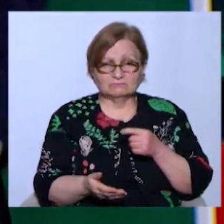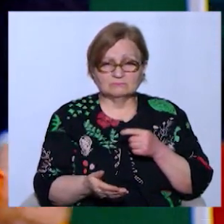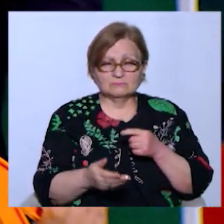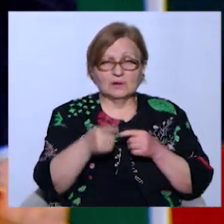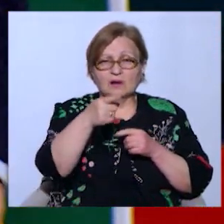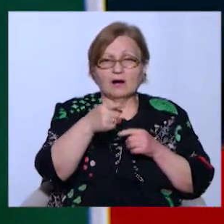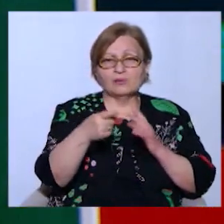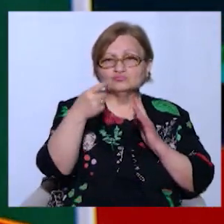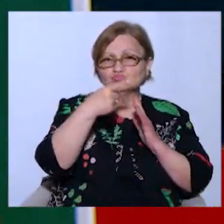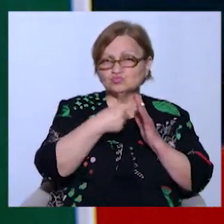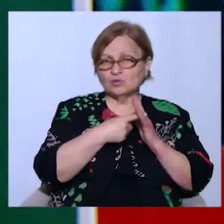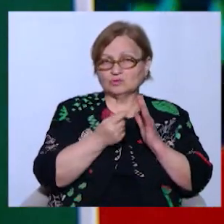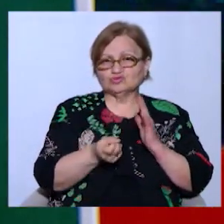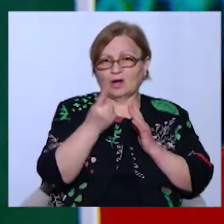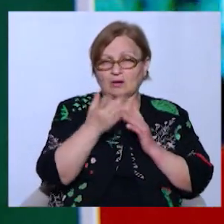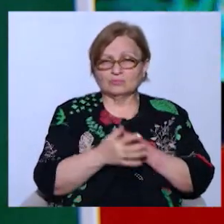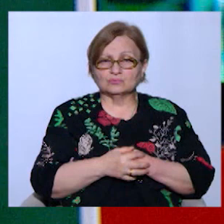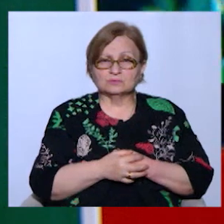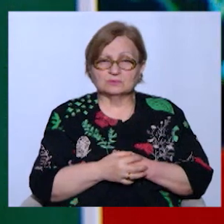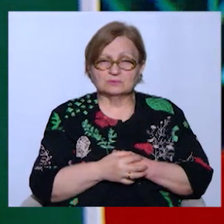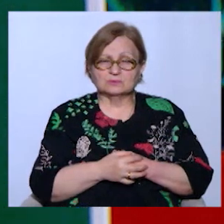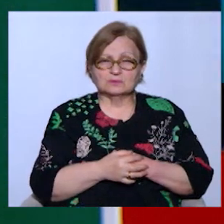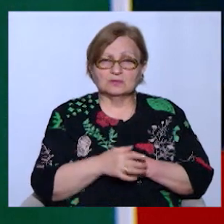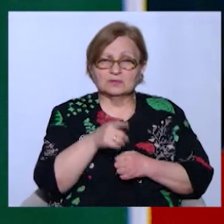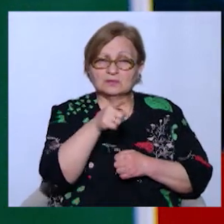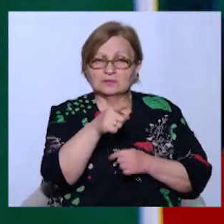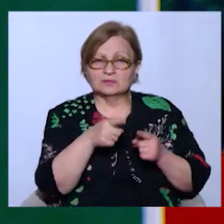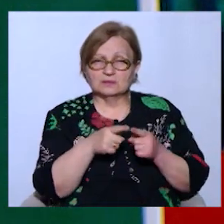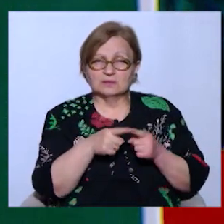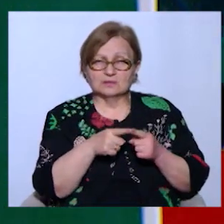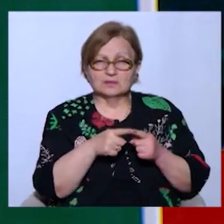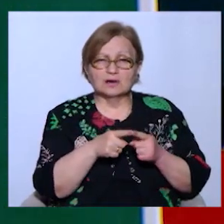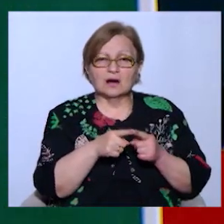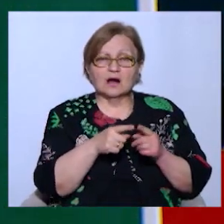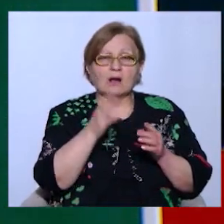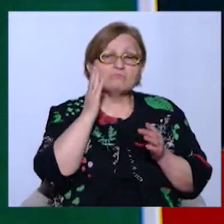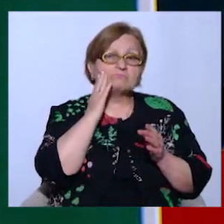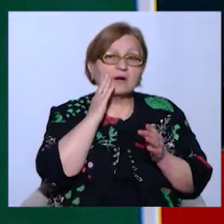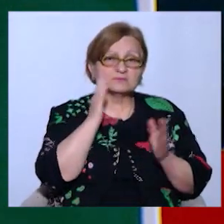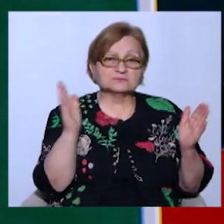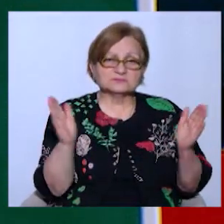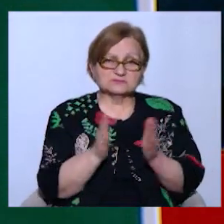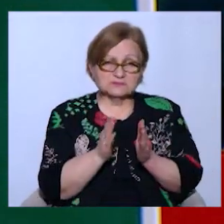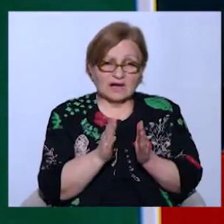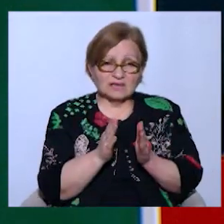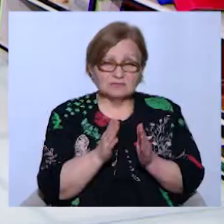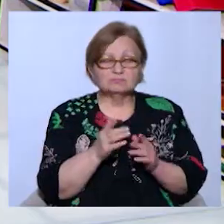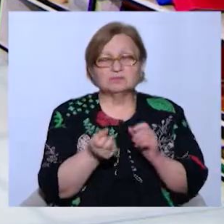გვერდს შუა აღმოჩნდა. აი ის კუთხე, რომელიც მართზე ნაკლებია, სახელად ჰქვია